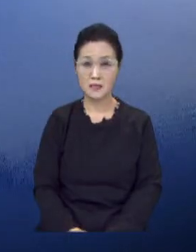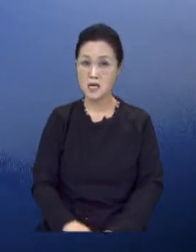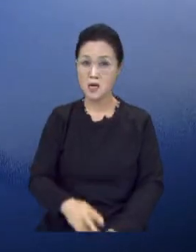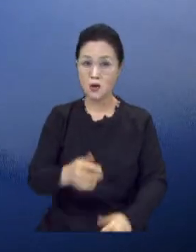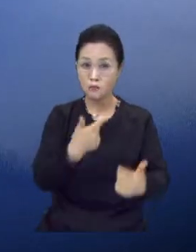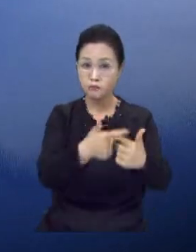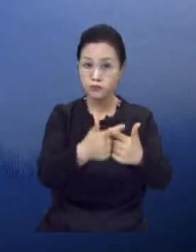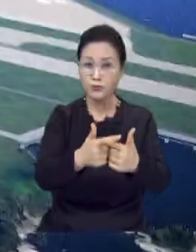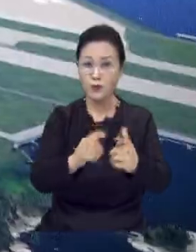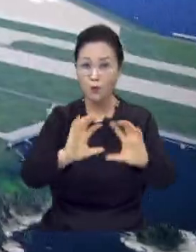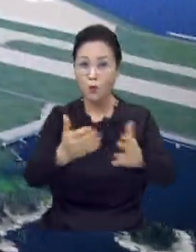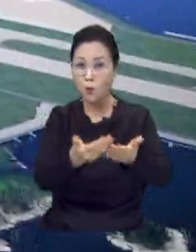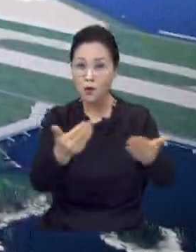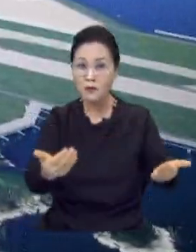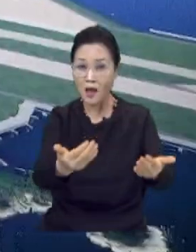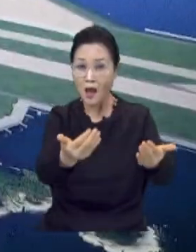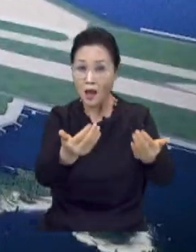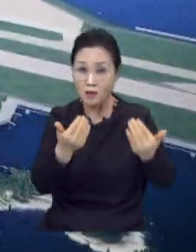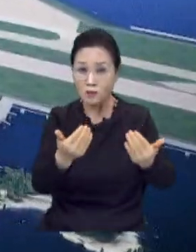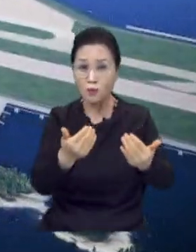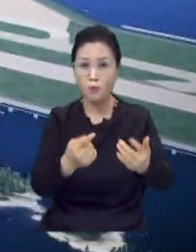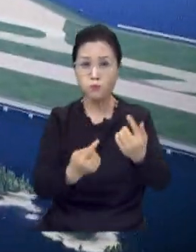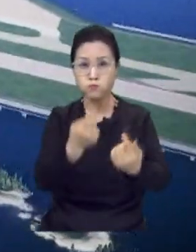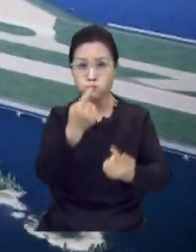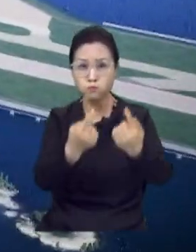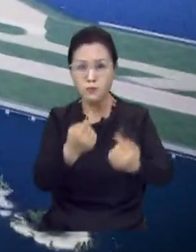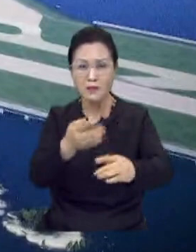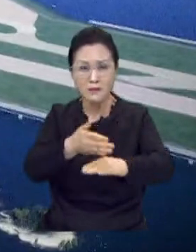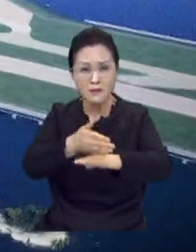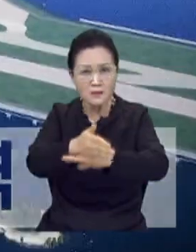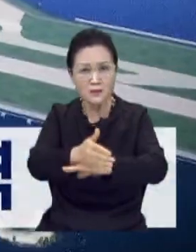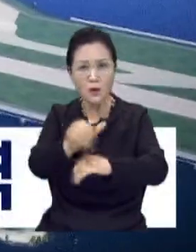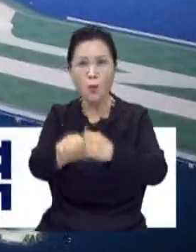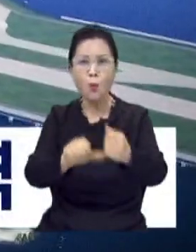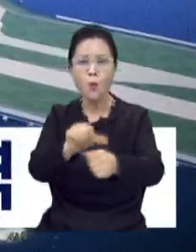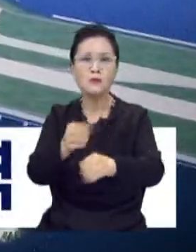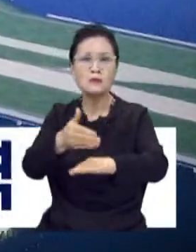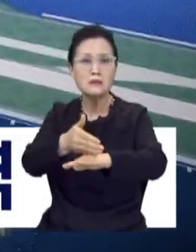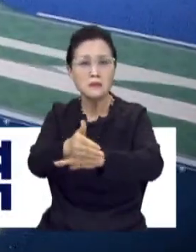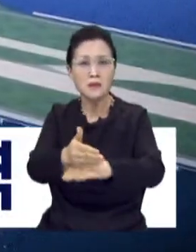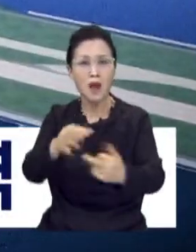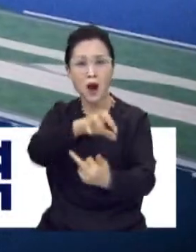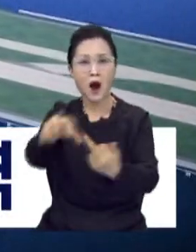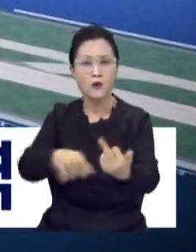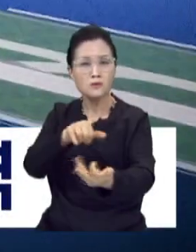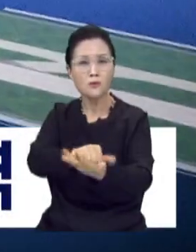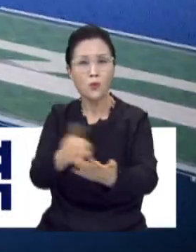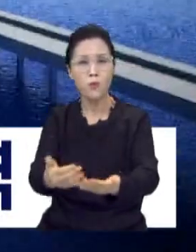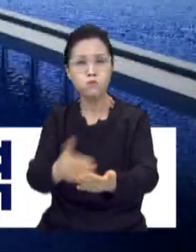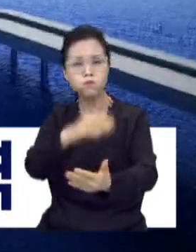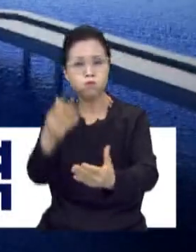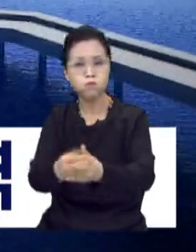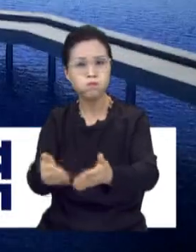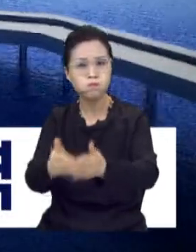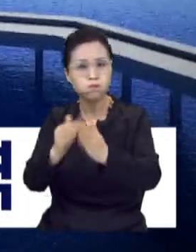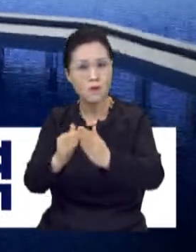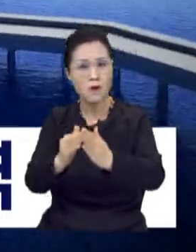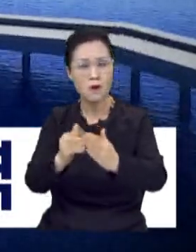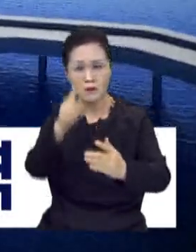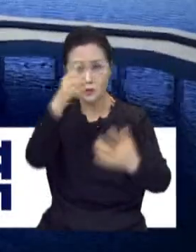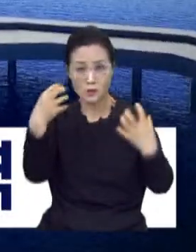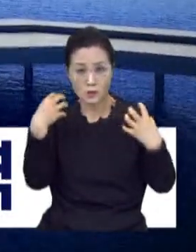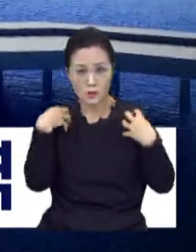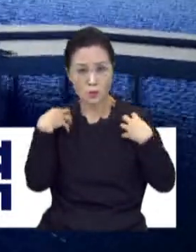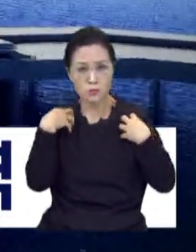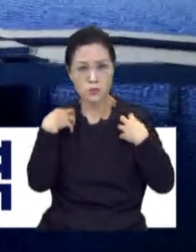2030 부산 월드 엑스포보다 5년 늦게 가덕 신공항을 완공하겠다는 계획. 국토부의 사전 타당성 조사는